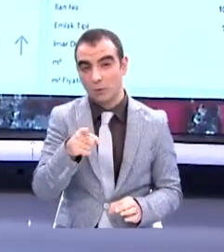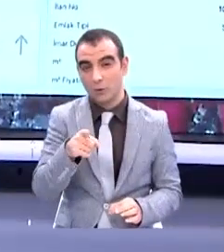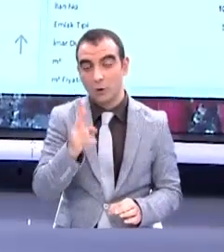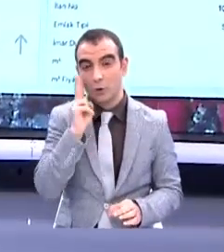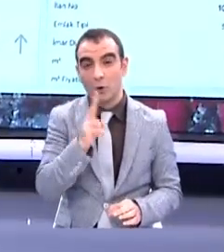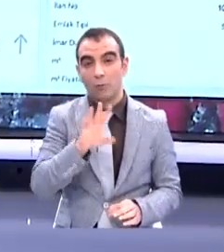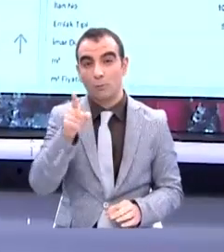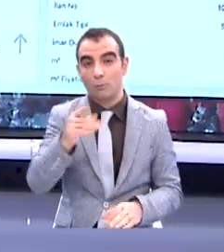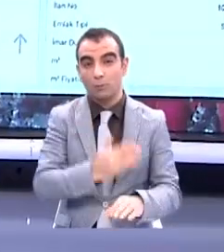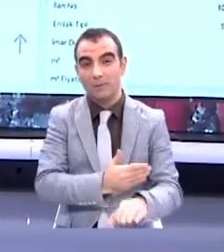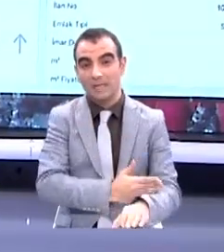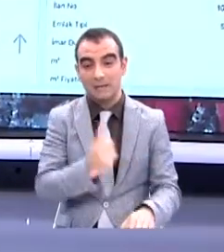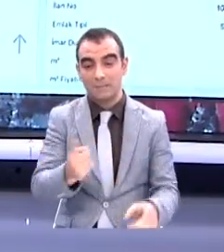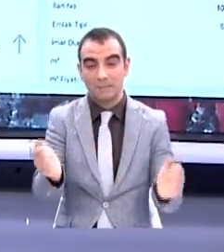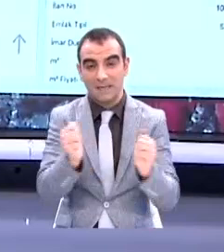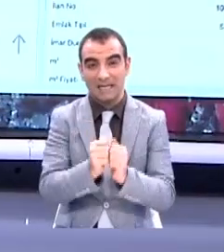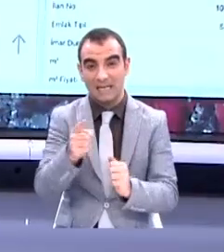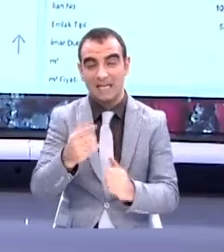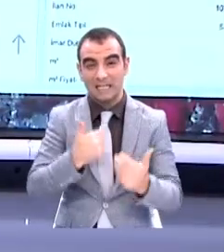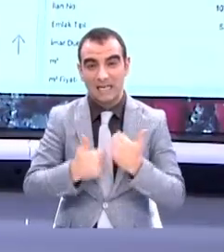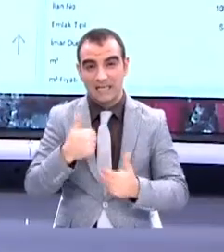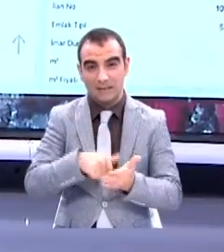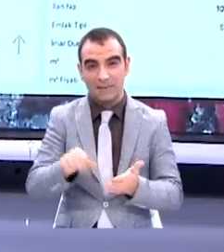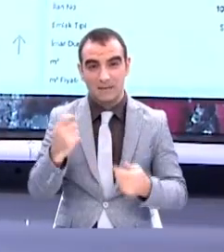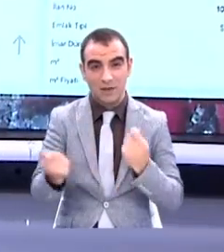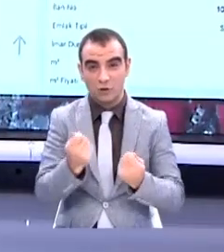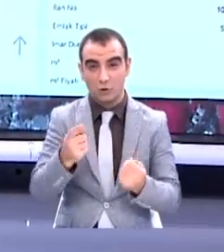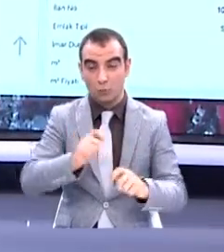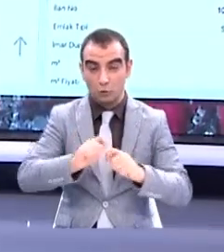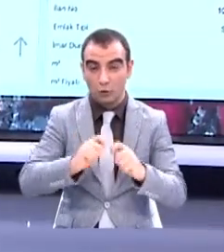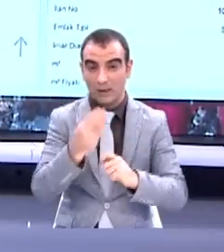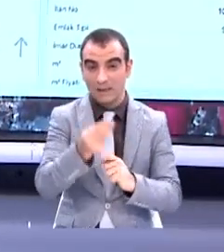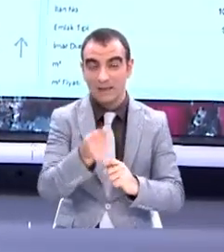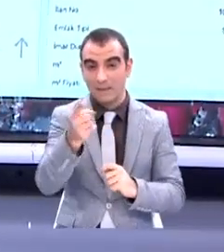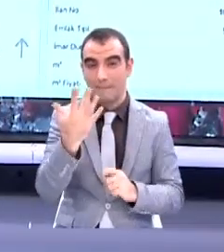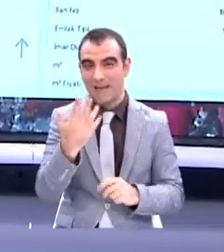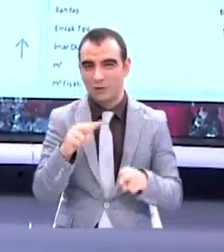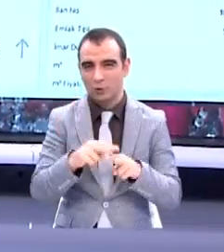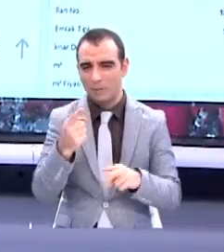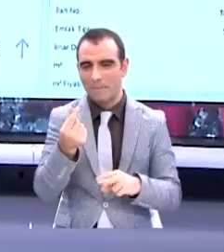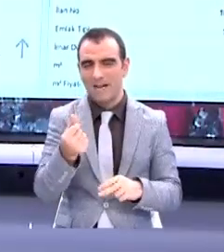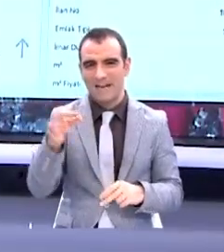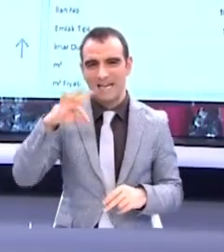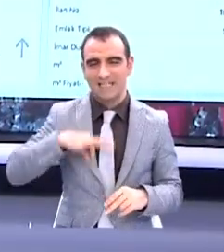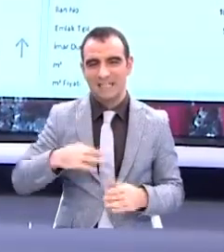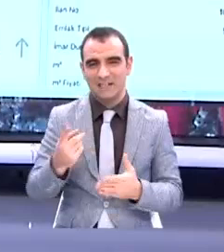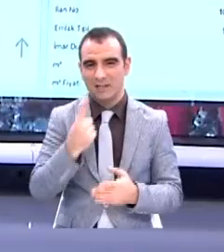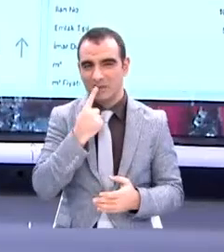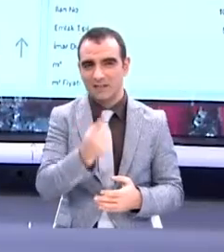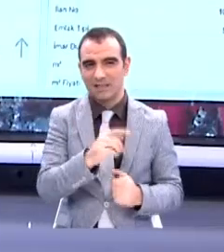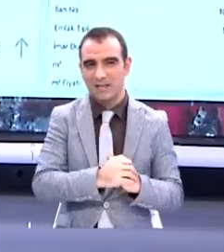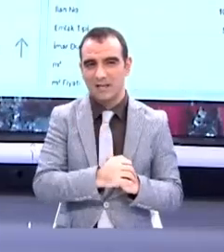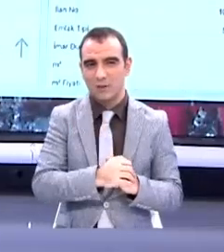Bu millet bir araya gelmiş yaraları sanmaya çalışıyor bir mücadele veriliyor sizin beş kuruş fazla para kazanacaksın diye